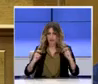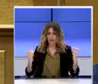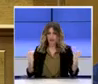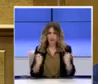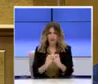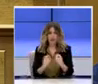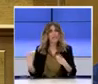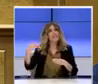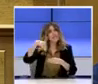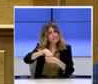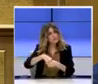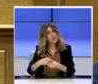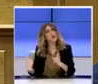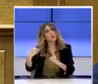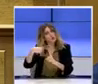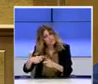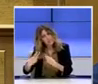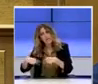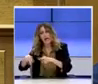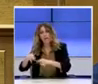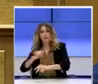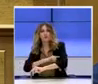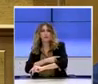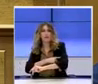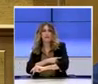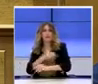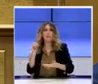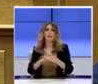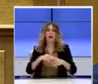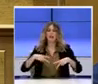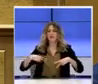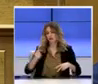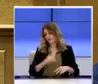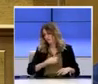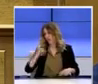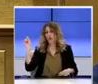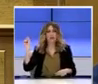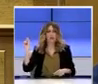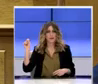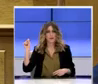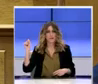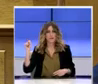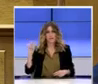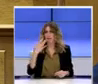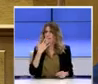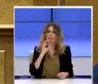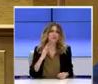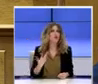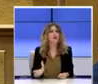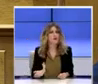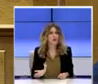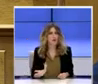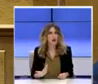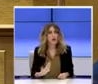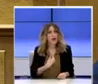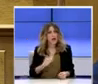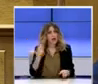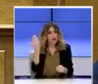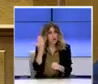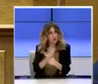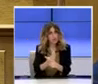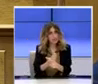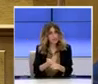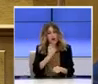Εμπειρογνωμόνων. Ή μήπως γι' αυτό ακριβώς το αρνηθήκατε τώρα. Επειδή ζήτησα παρουσία εκπροσώπων